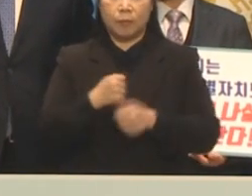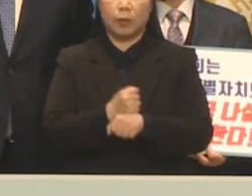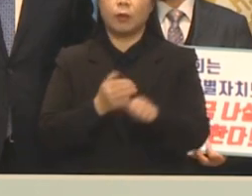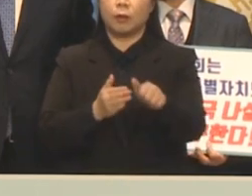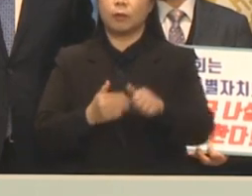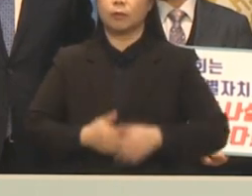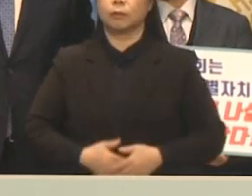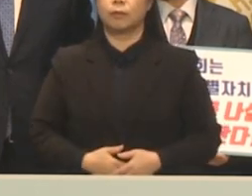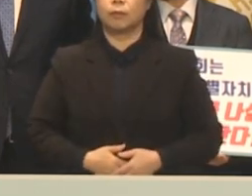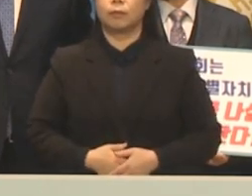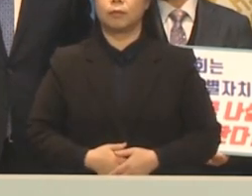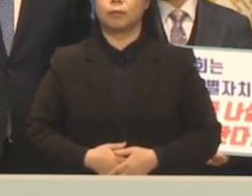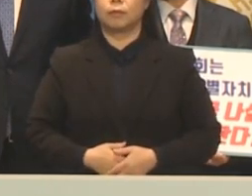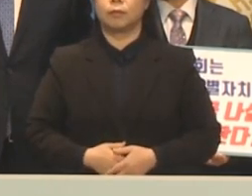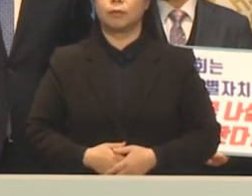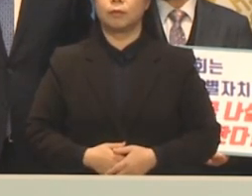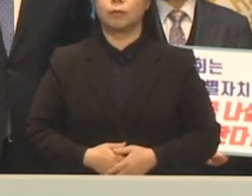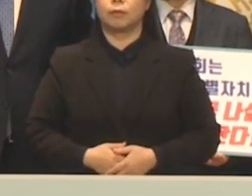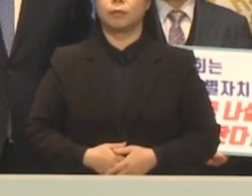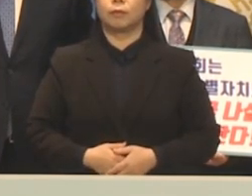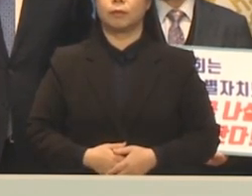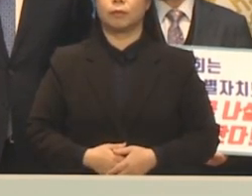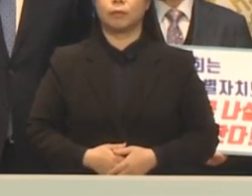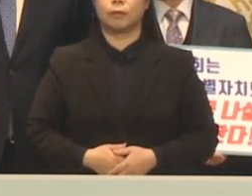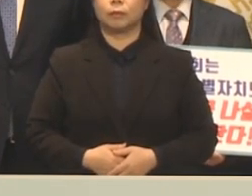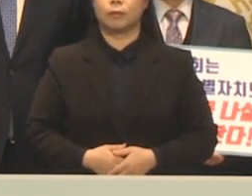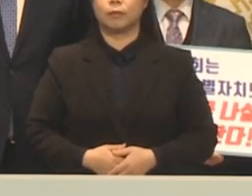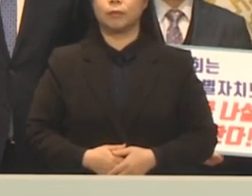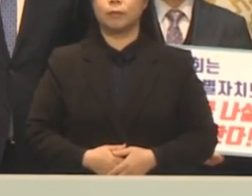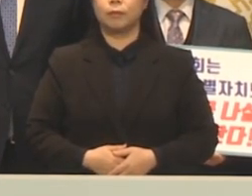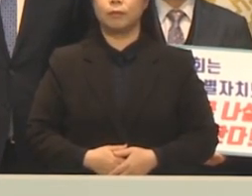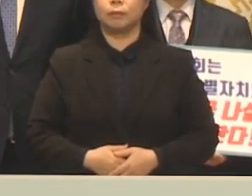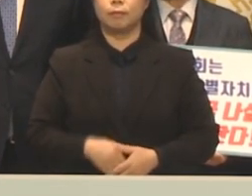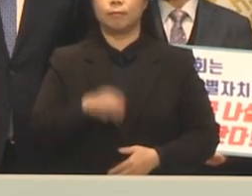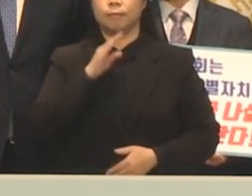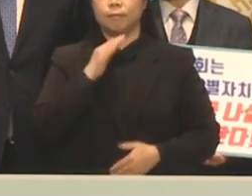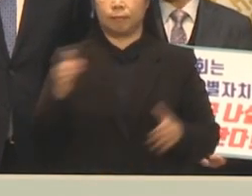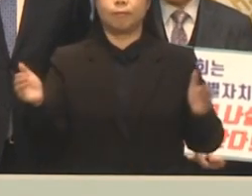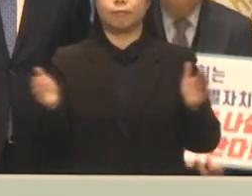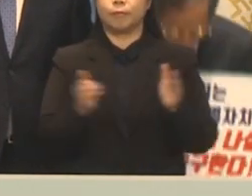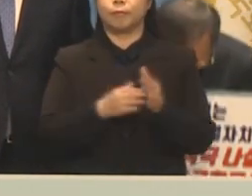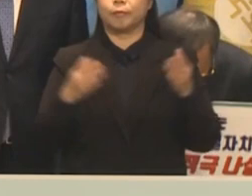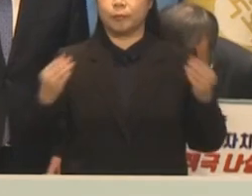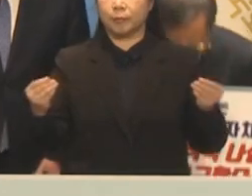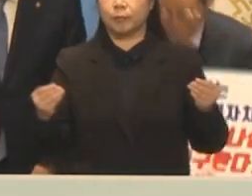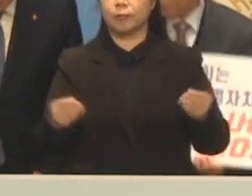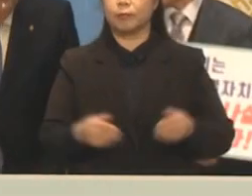네, 좀 이상으로 마치도록 하겠습니다.